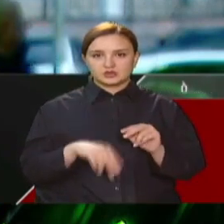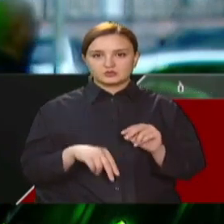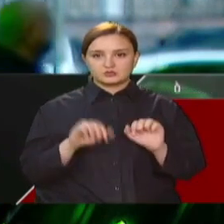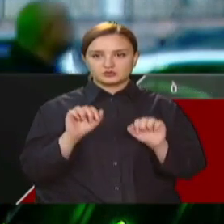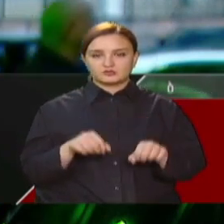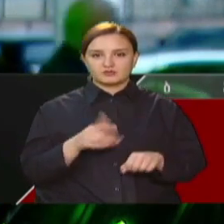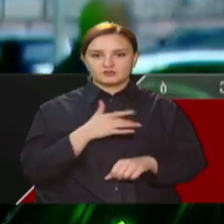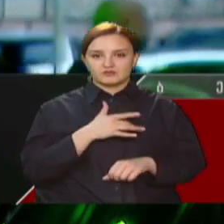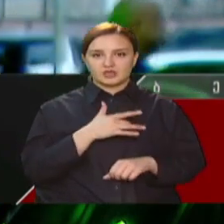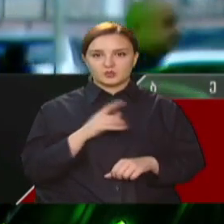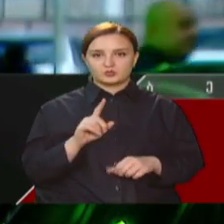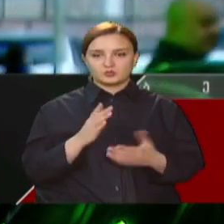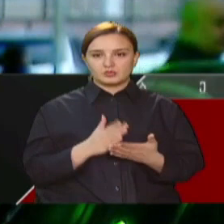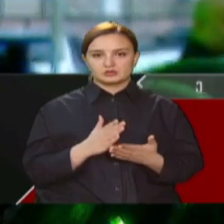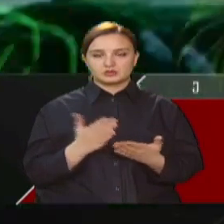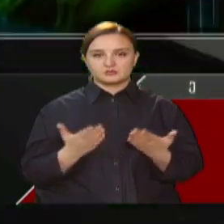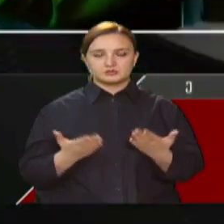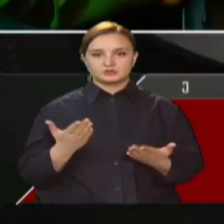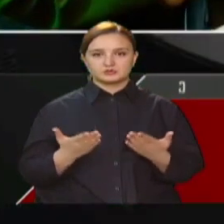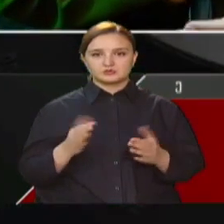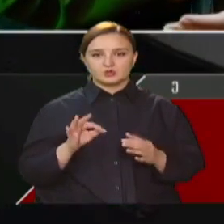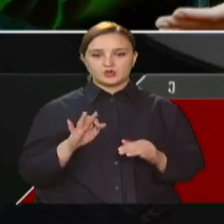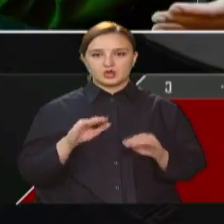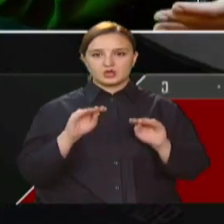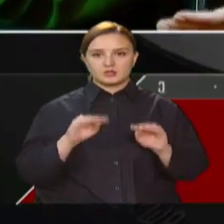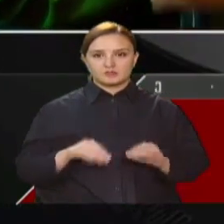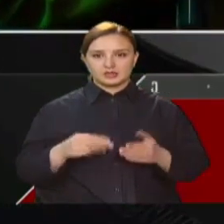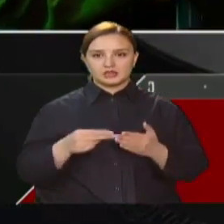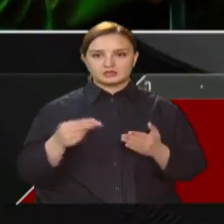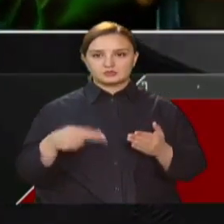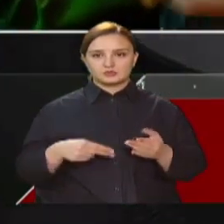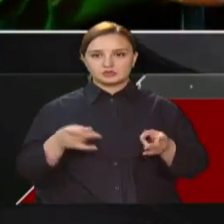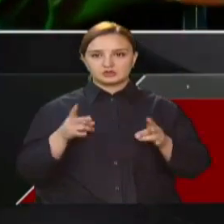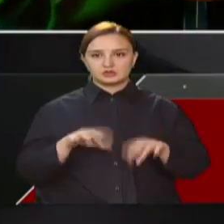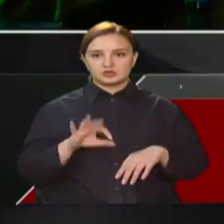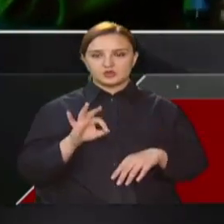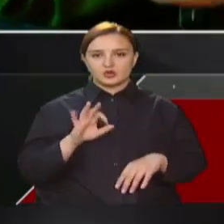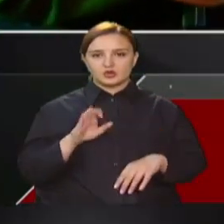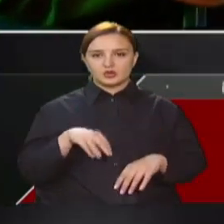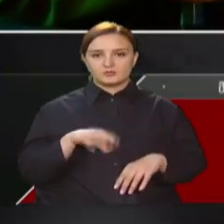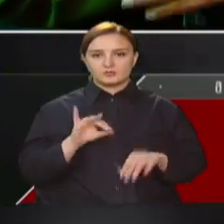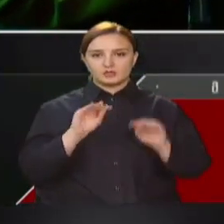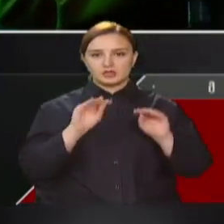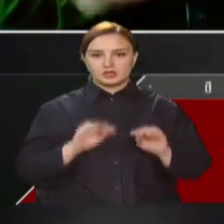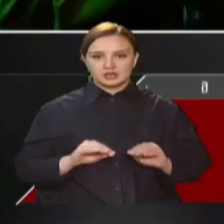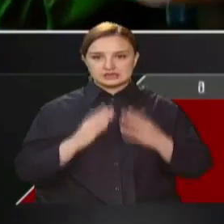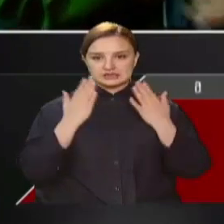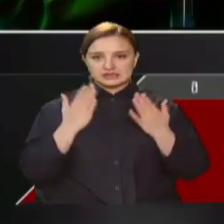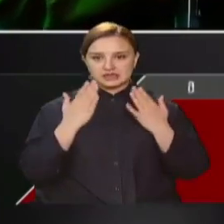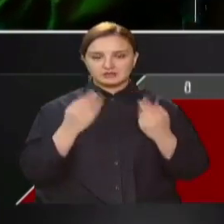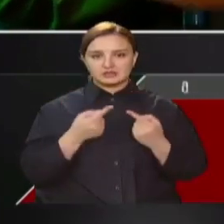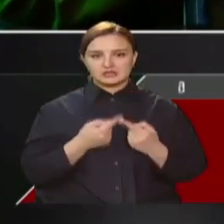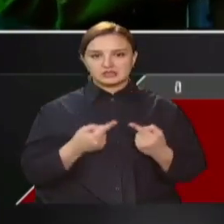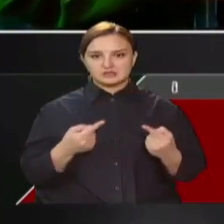Შეგვიძლია ვივარაუდოთ, რომ არის ალბათ ოქმზე ხელის მოწერა დარჩენილი, ამ ოქმზე მიცემული ინფორმაციის წაკითხვა და სხვა აი